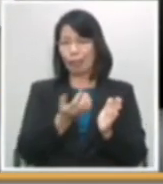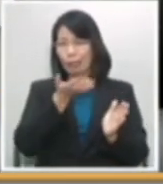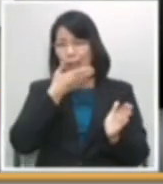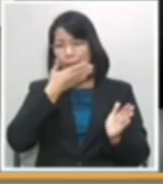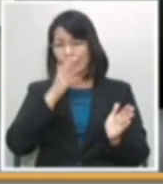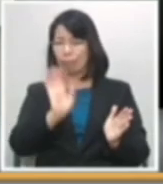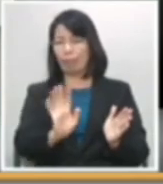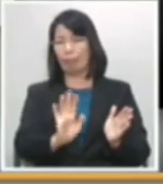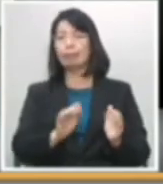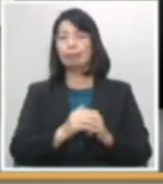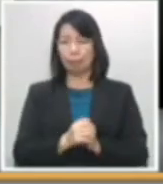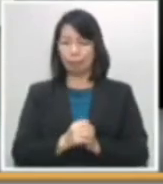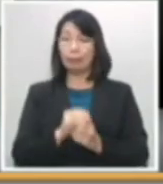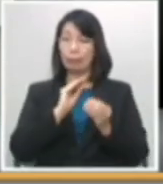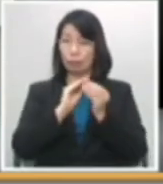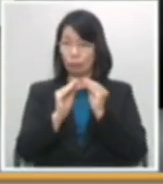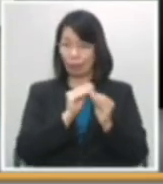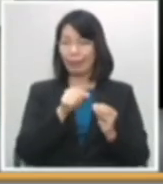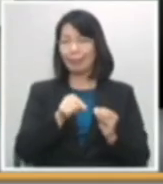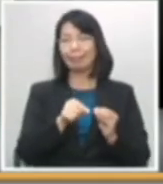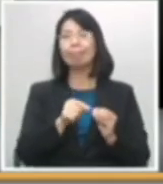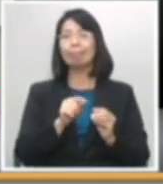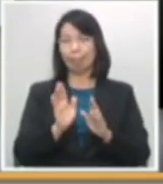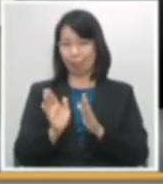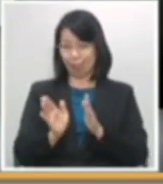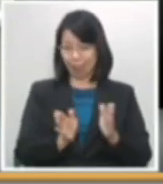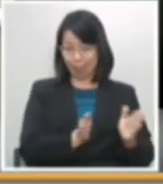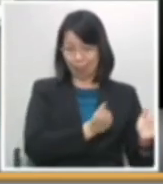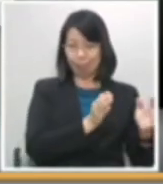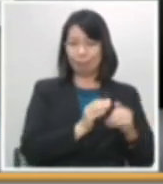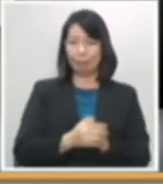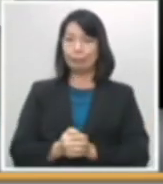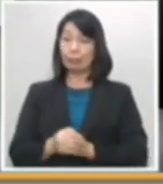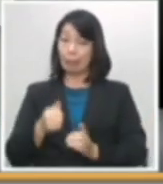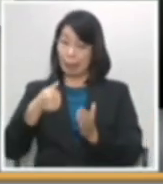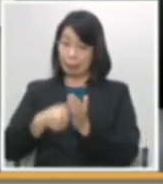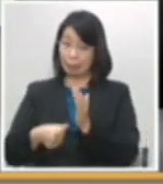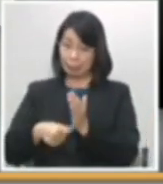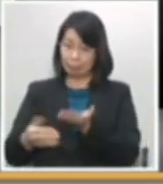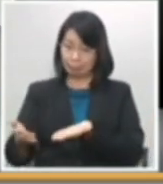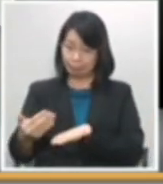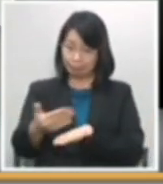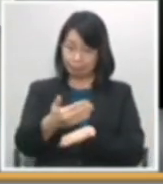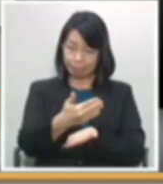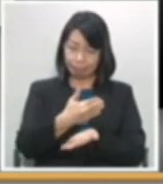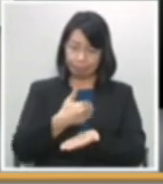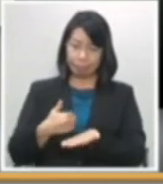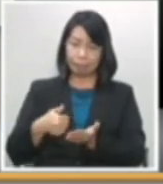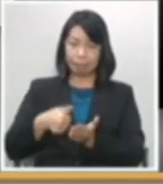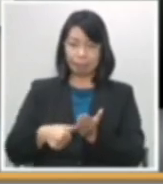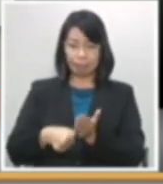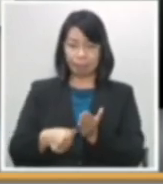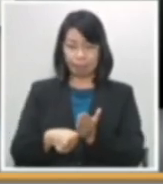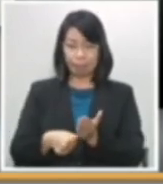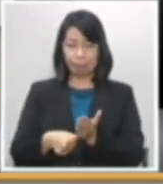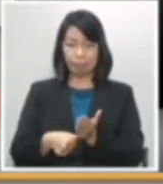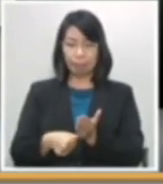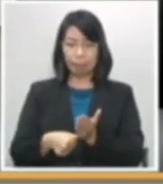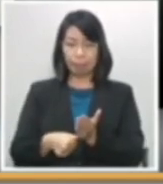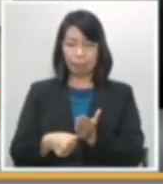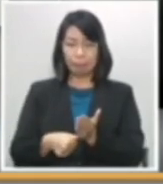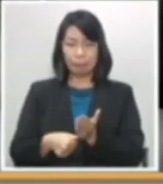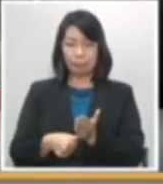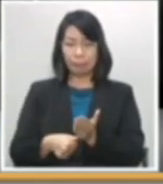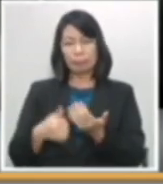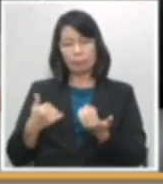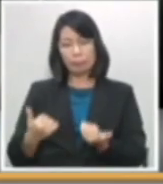ะครับเพราะนั้นเรื่องเกี่ยวกับการจัดเก็บภาษีทั้งหลายอะไรก็แล้วแต่ถ้าบอกว่าเศรษฐกิจดีทำไมมันถึ